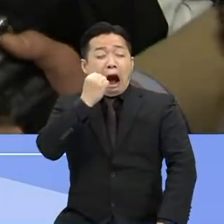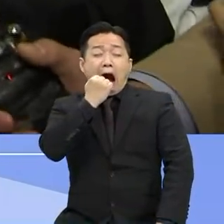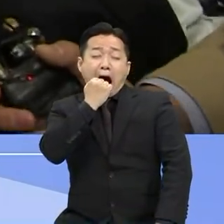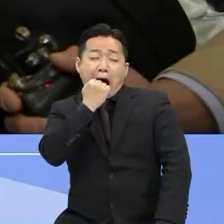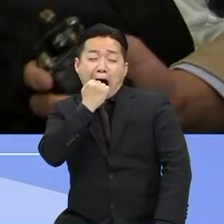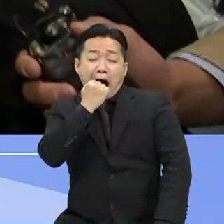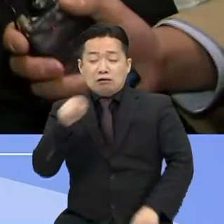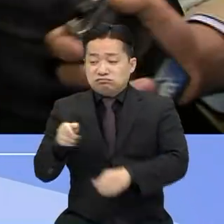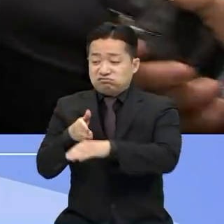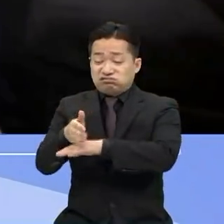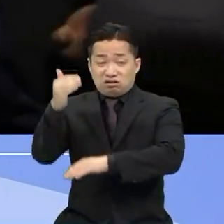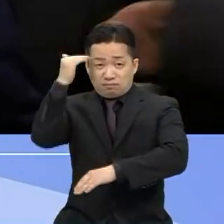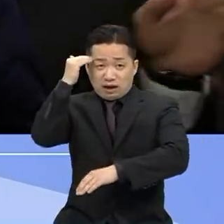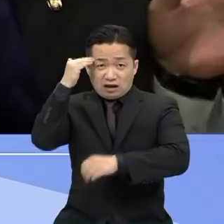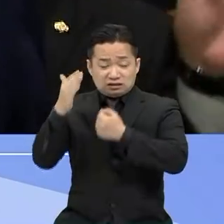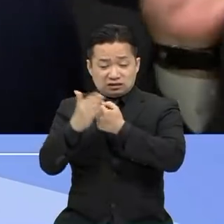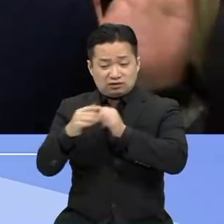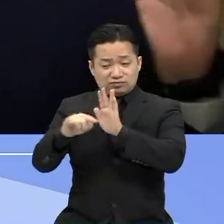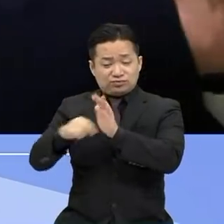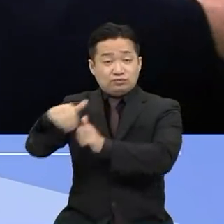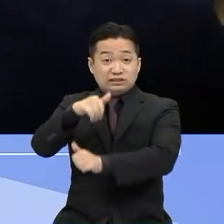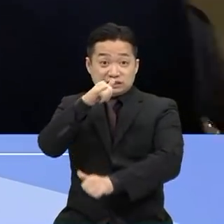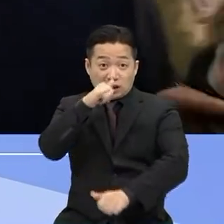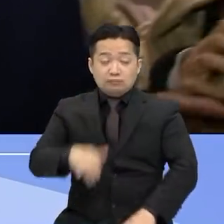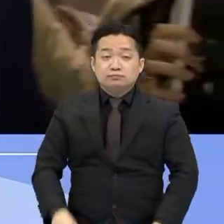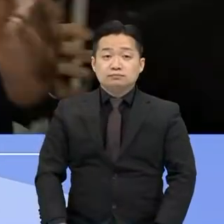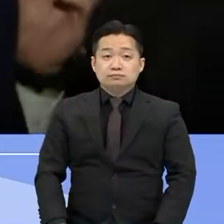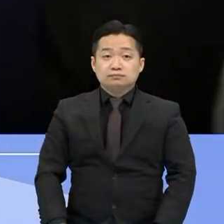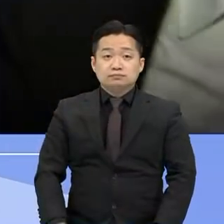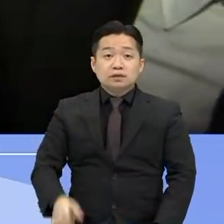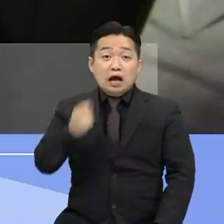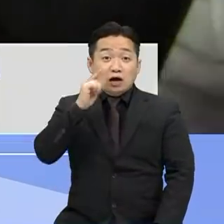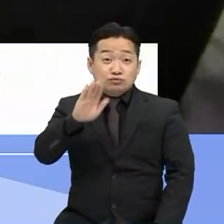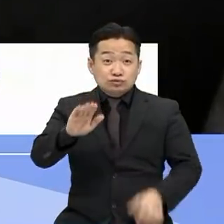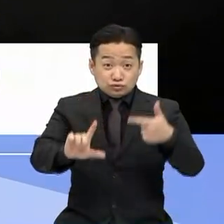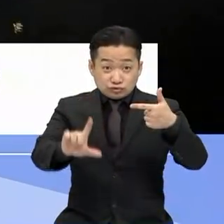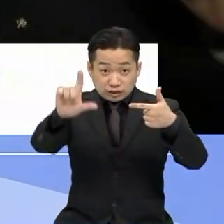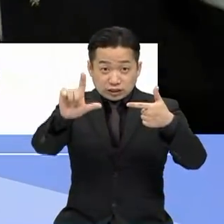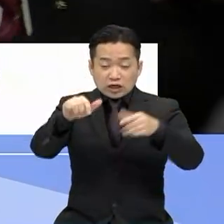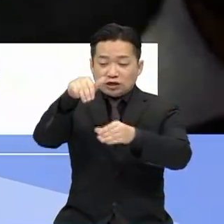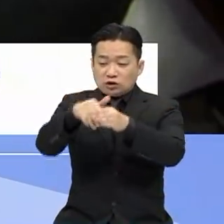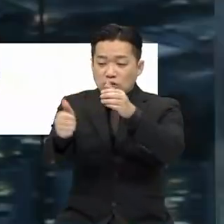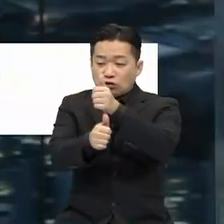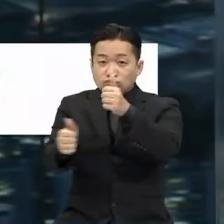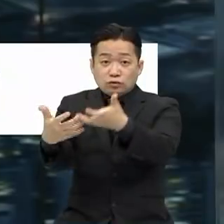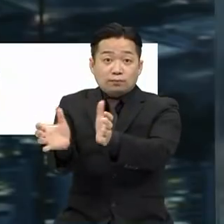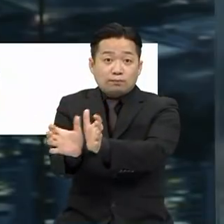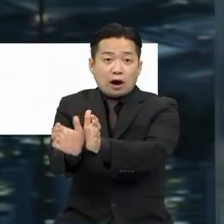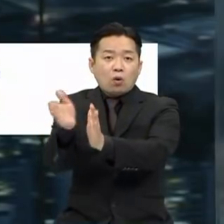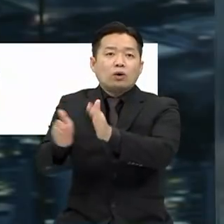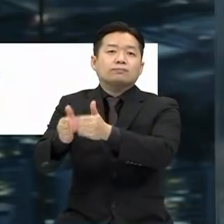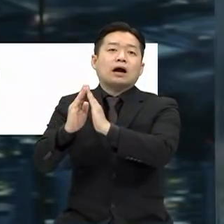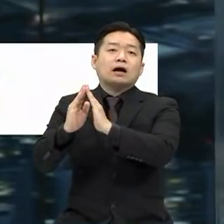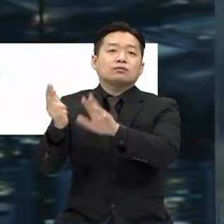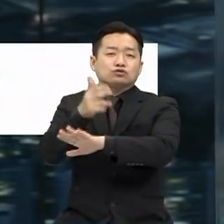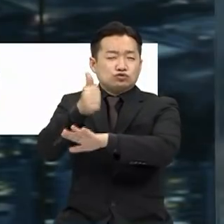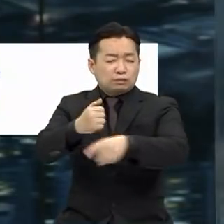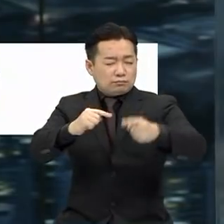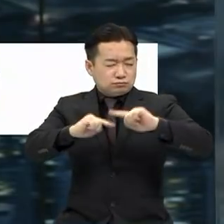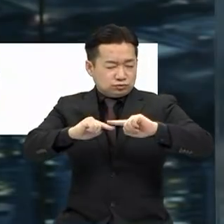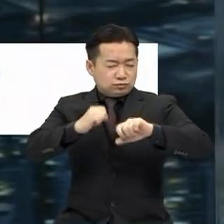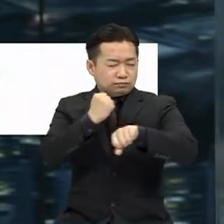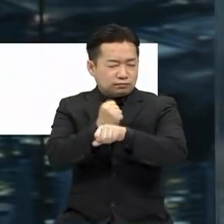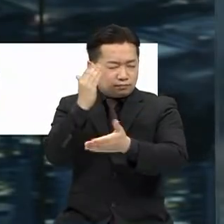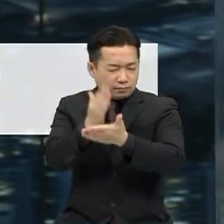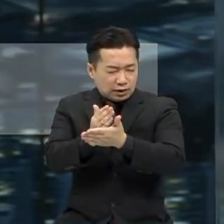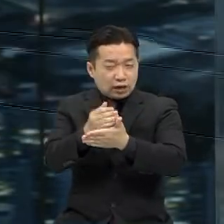생겼다 이런 부정적인 기류 도 있는데요 다음달 6일이 선대위 의 공식 출범 일인 만큼 이번 주말 안에는 합류 허브가 매듭지어